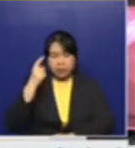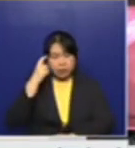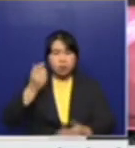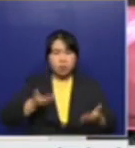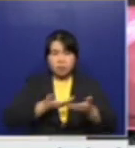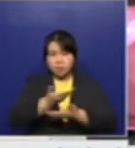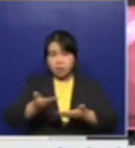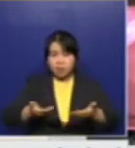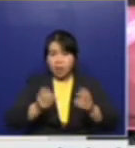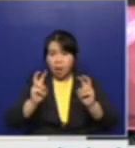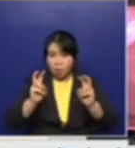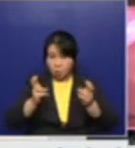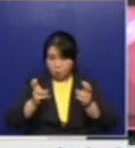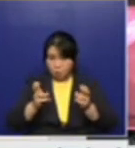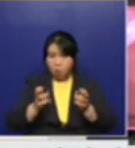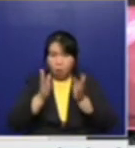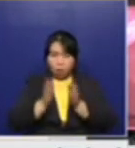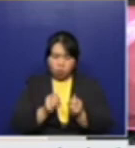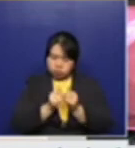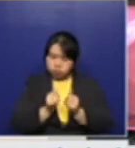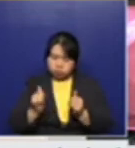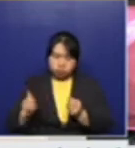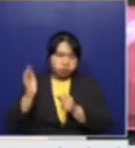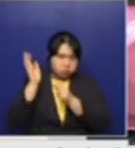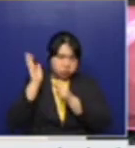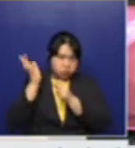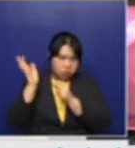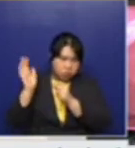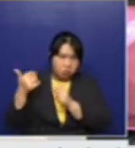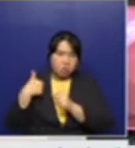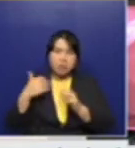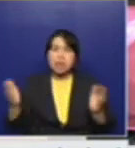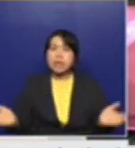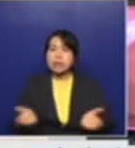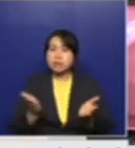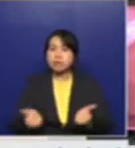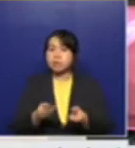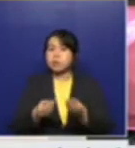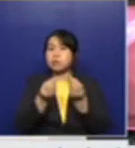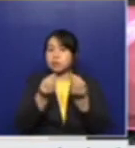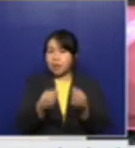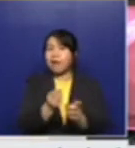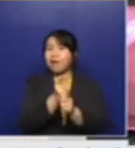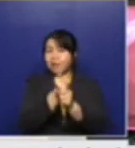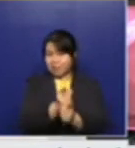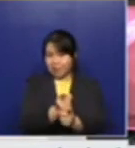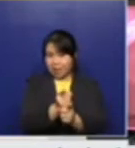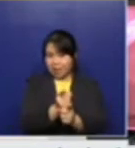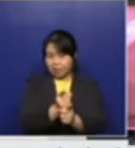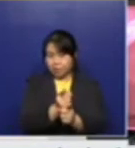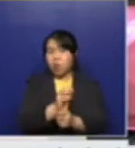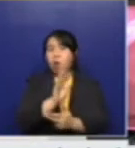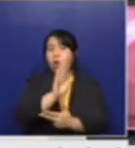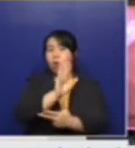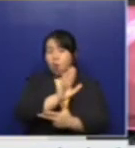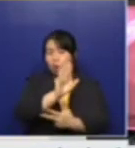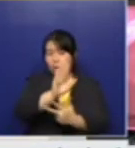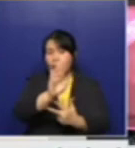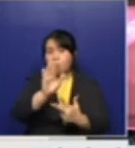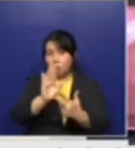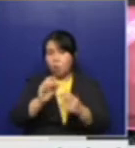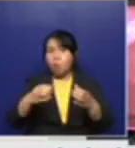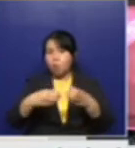ายัตติซึ่งมีผู้อภิปรายอีกหลายท่านแล้วสนับสนุนให้ตามยัตติของท่านประเสริฐจันทร์ทองทองท่านคุณมนิ